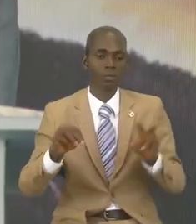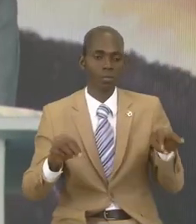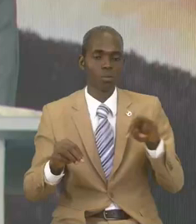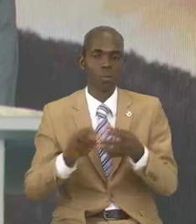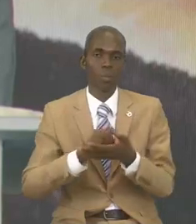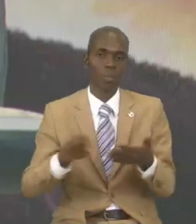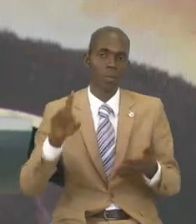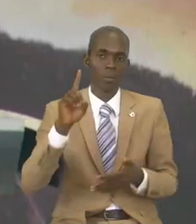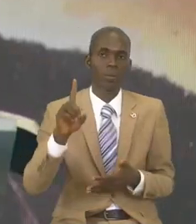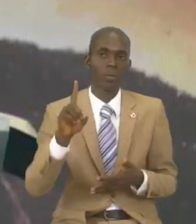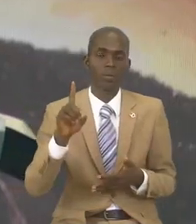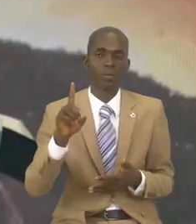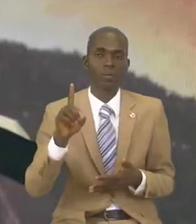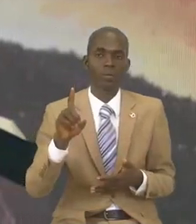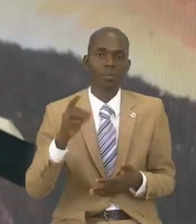22, verset 1.